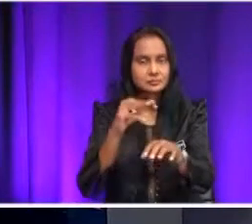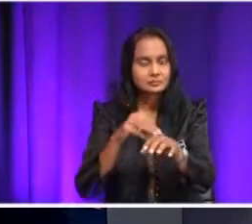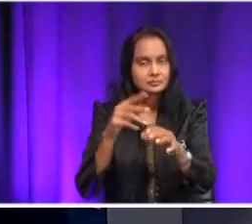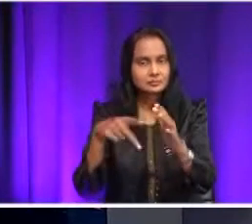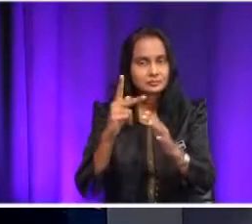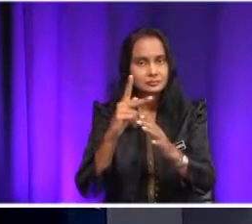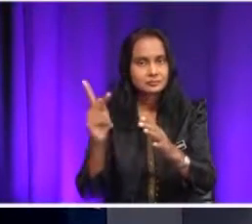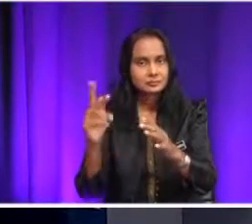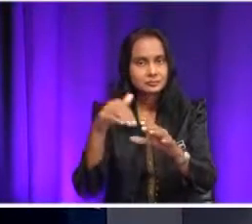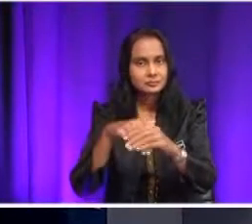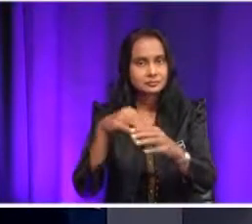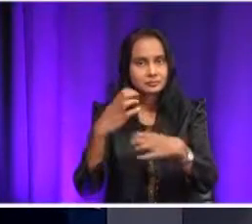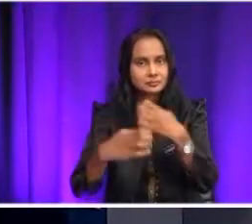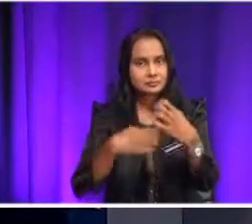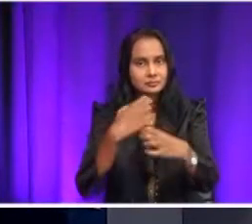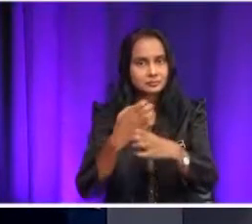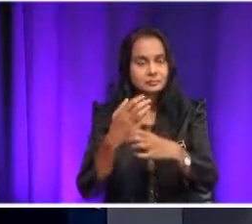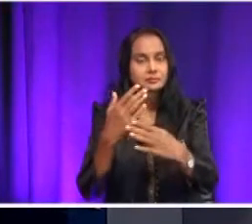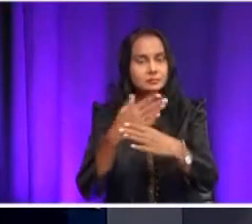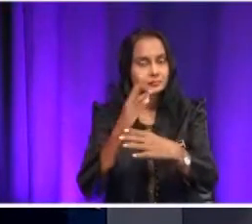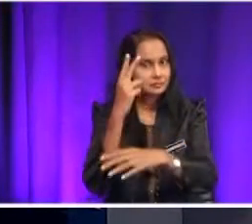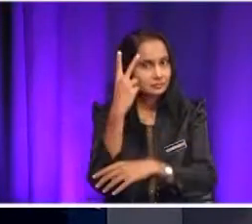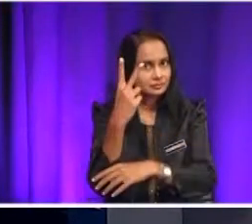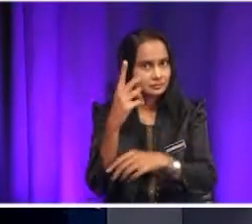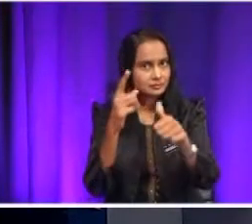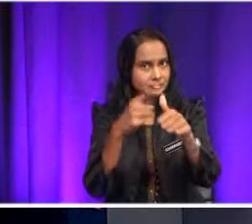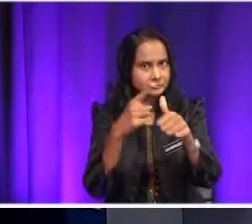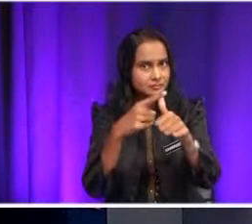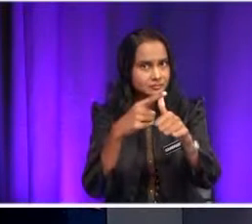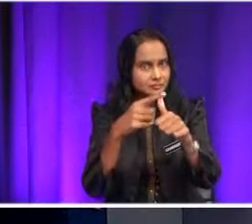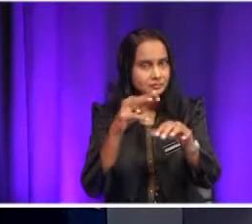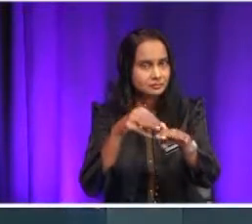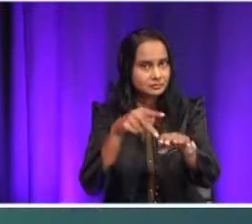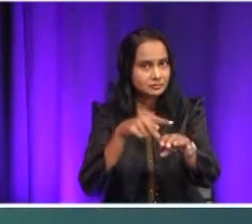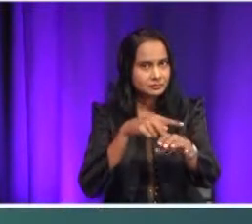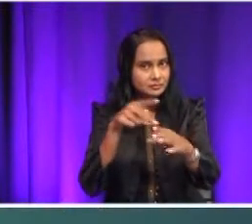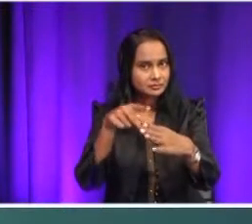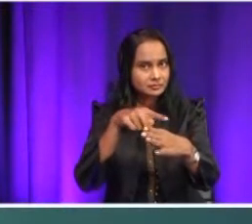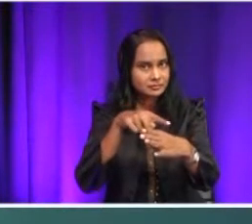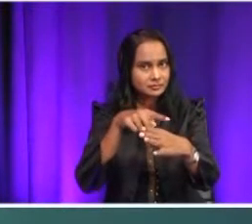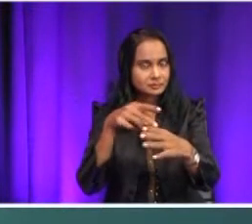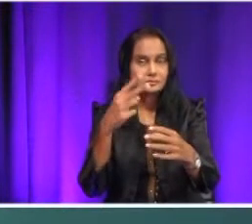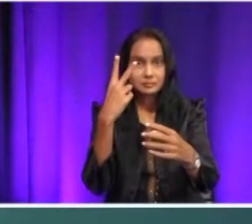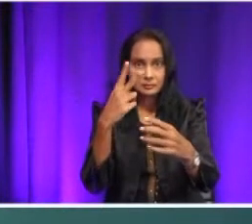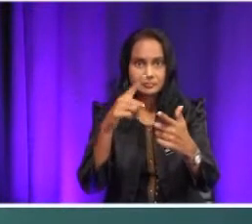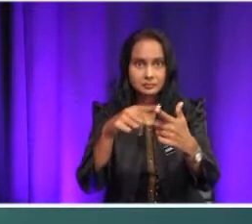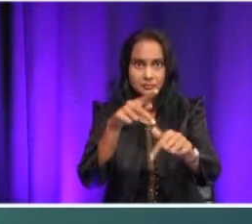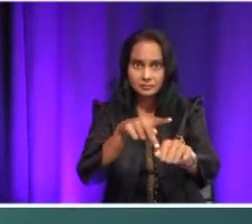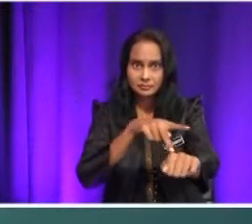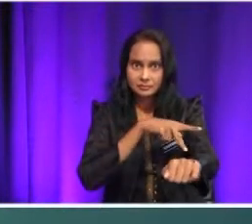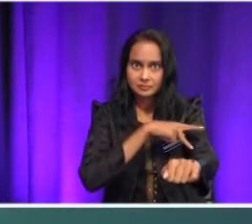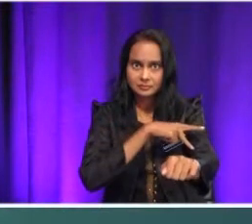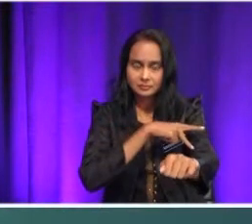dalam ekonomi kita bahagiakan kepada dua satu jangan kemas pendek dan jangka Masa panjang Oke